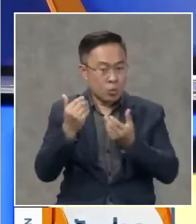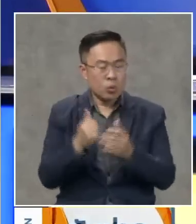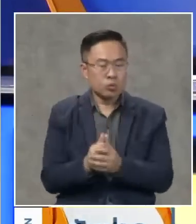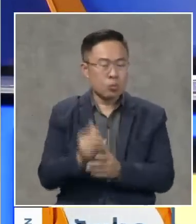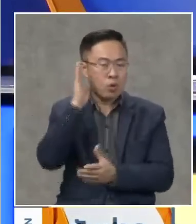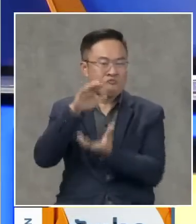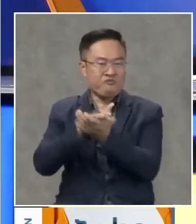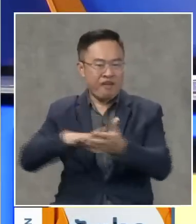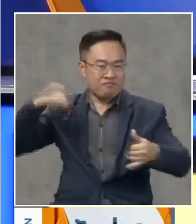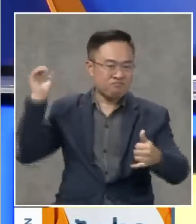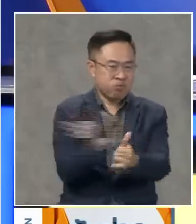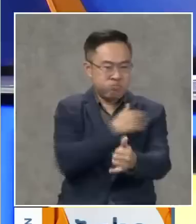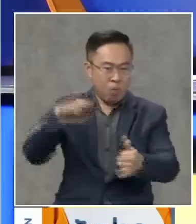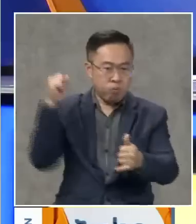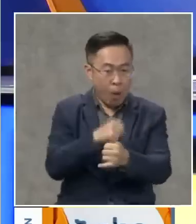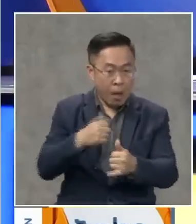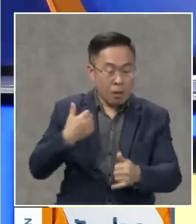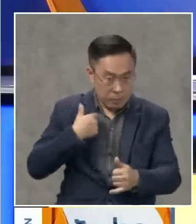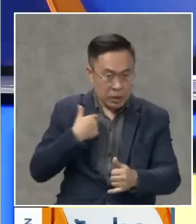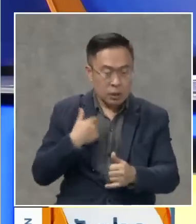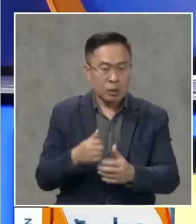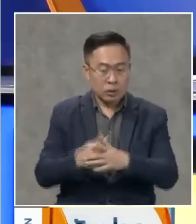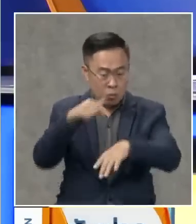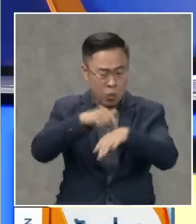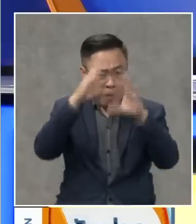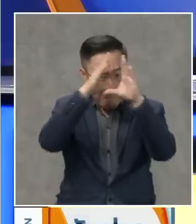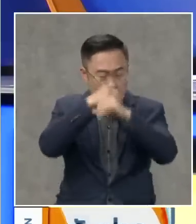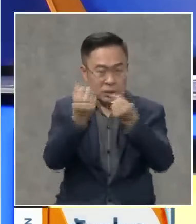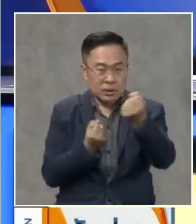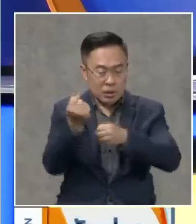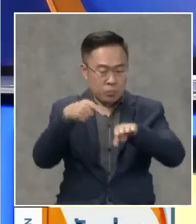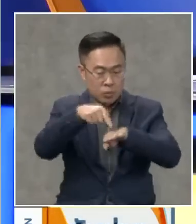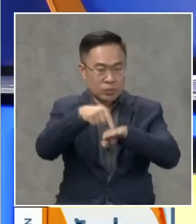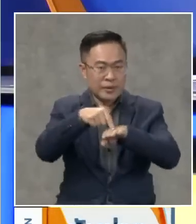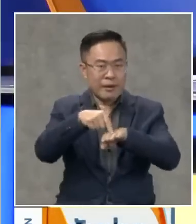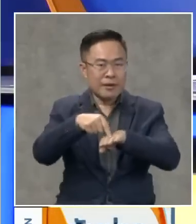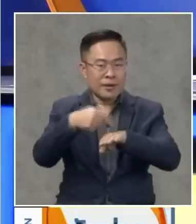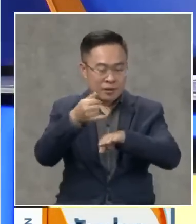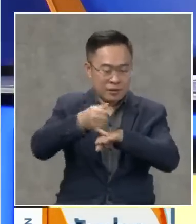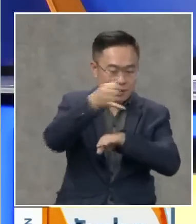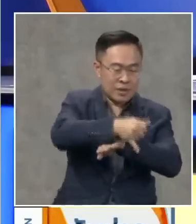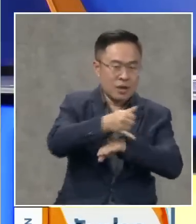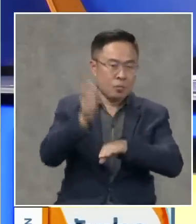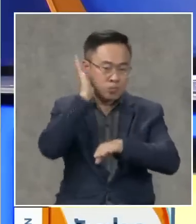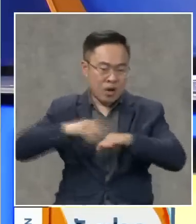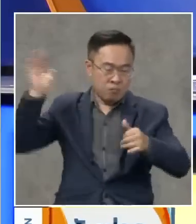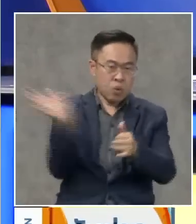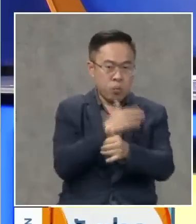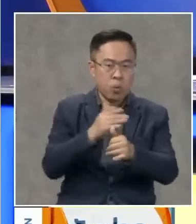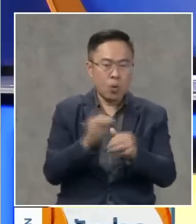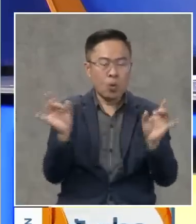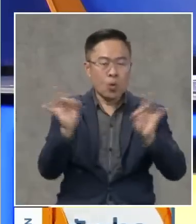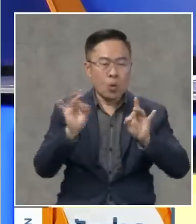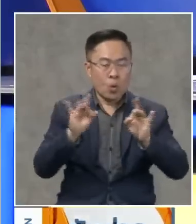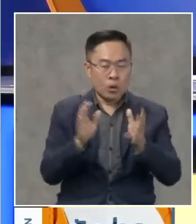ายร่างกายในขณะที่ไปจอดรถอยู่ข้างทางในช่วงกลางดึกแต่โชคดีค่ะมีพลเมืองดีผ่านมาเห็นเหตุการณ์หญิงสาวก็เลย